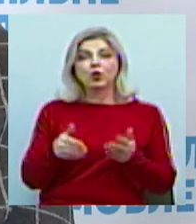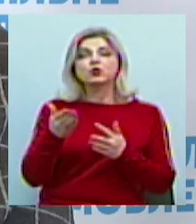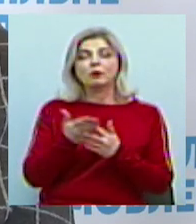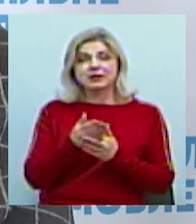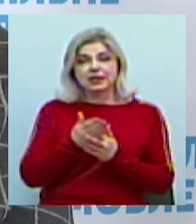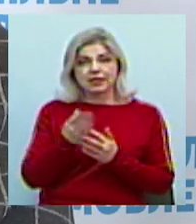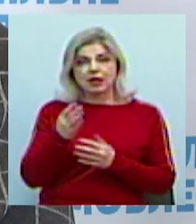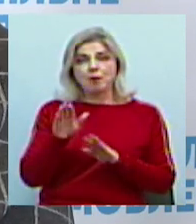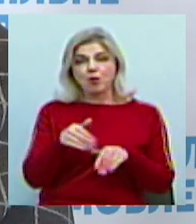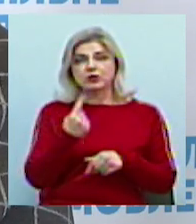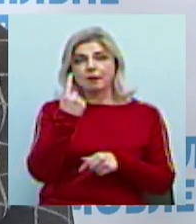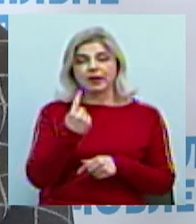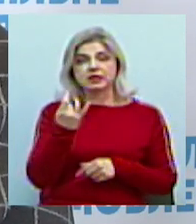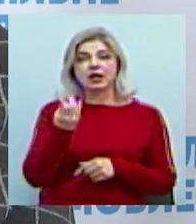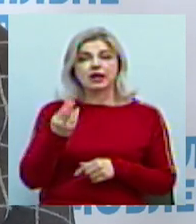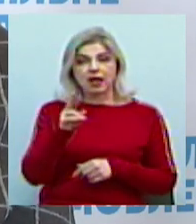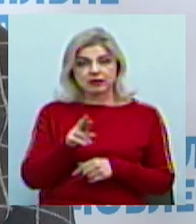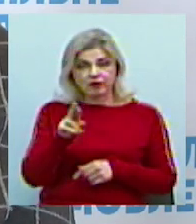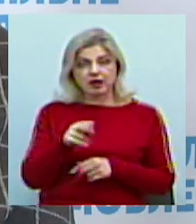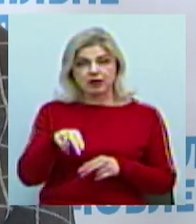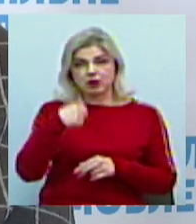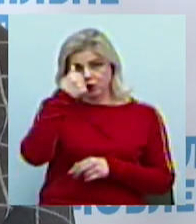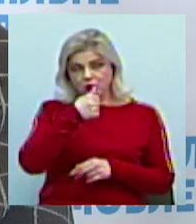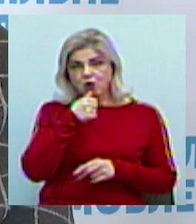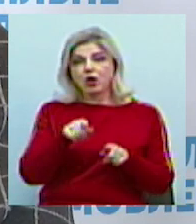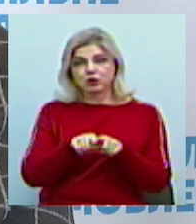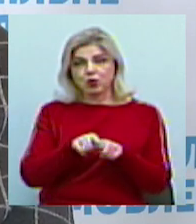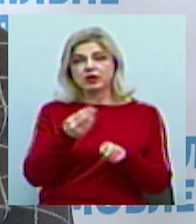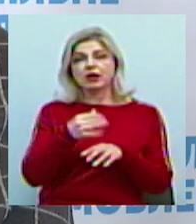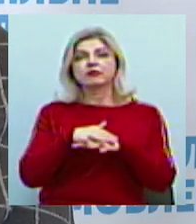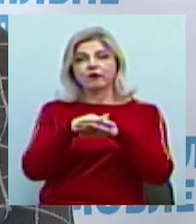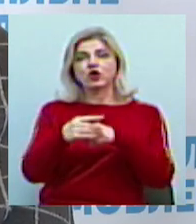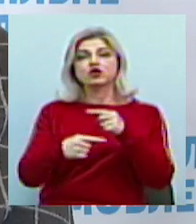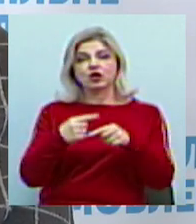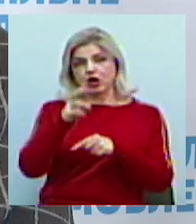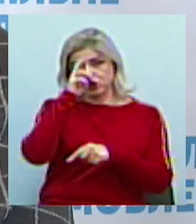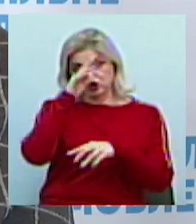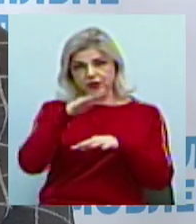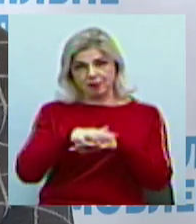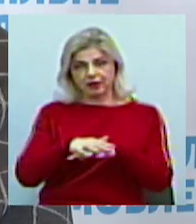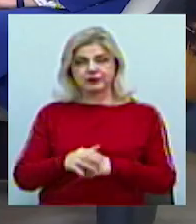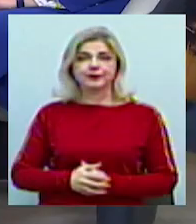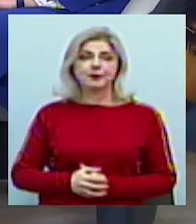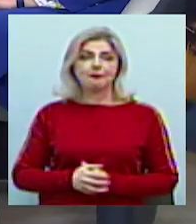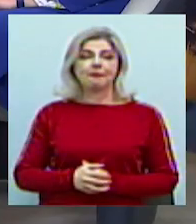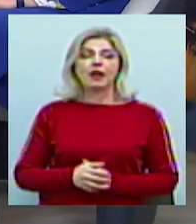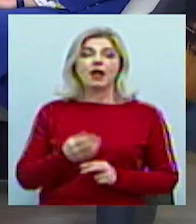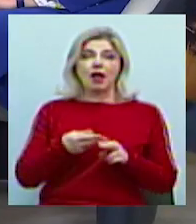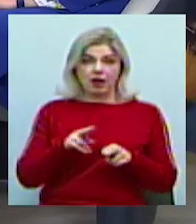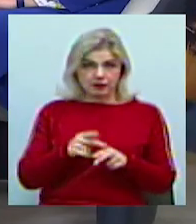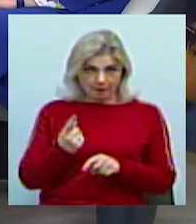субсидію після 1 січня цього року, так само ці кошти будуть перераховуватися через відділення Ощадбанку. Олена Анатоліївна, це вперше,